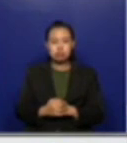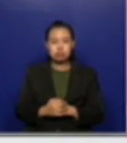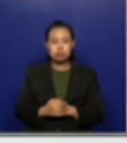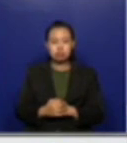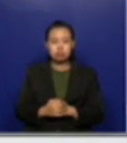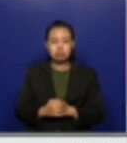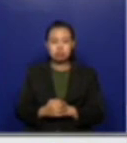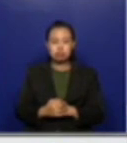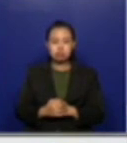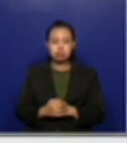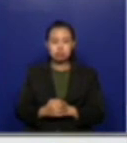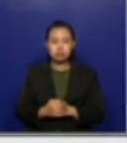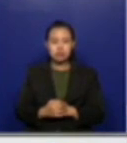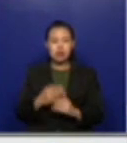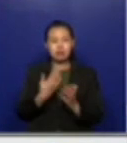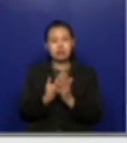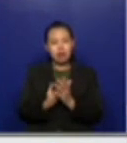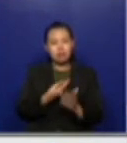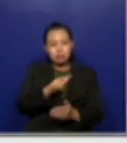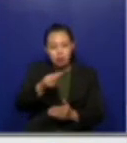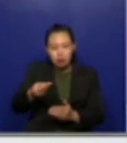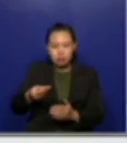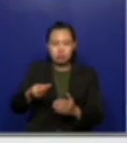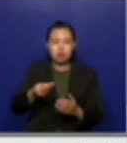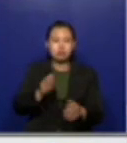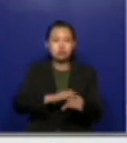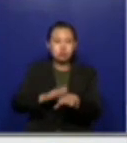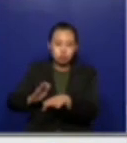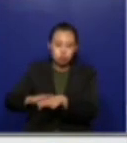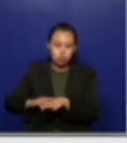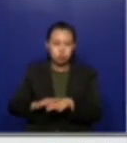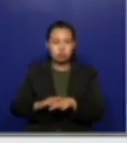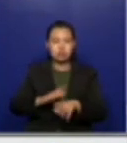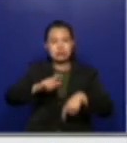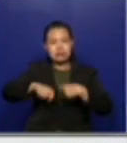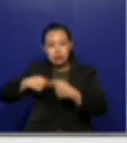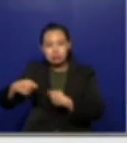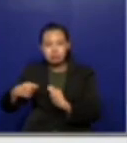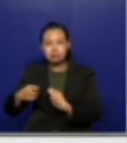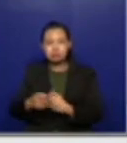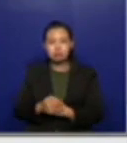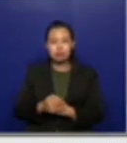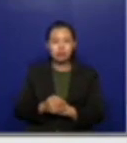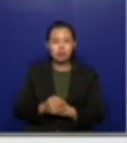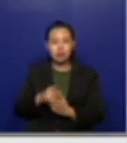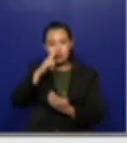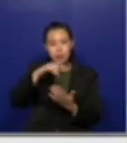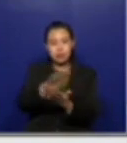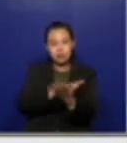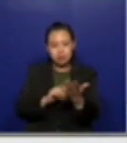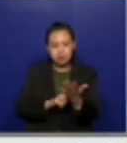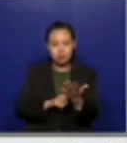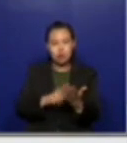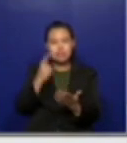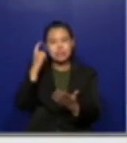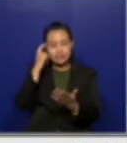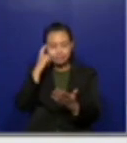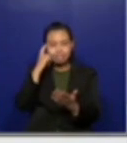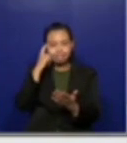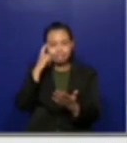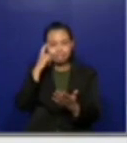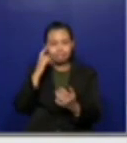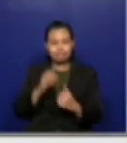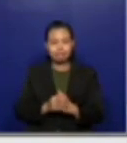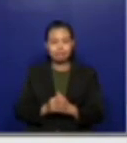ารพครับพอหวังจะแจกเงินกระตุ้นภายในประเทศคิดออกแล้วต้องรอบครอบเมื่อกี้ท่านนายกพูดมาตอนหัวค่ำนะ